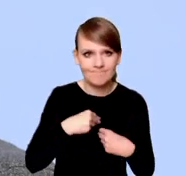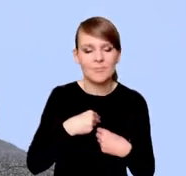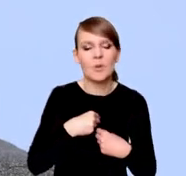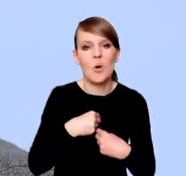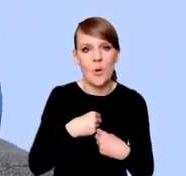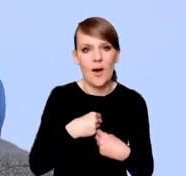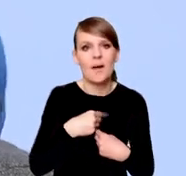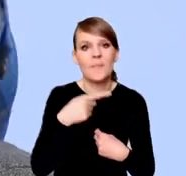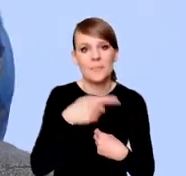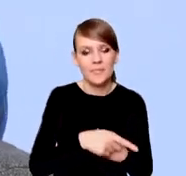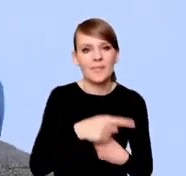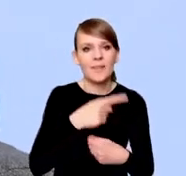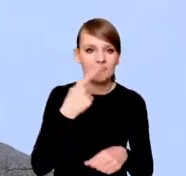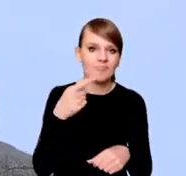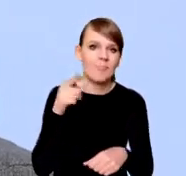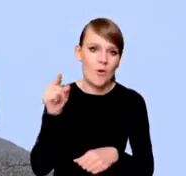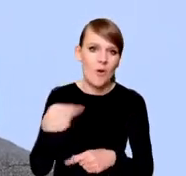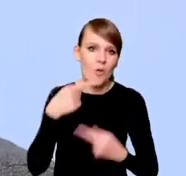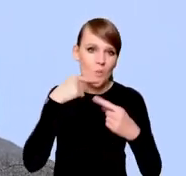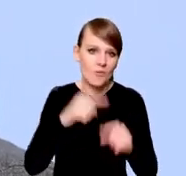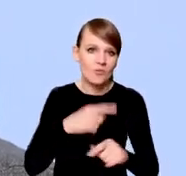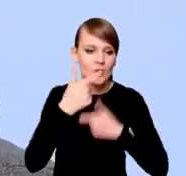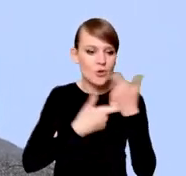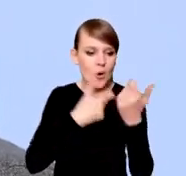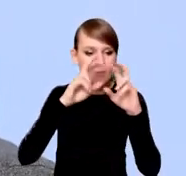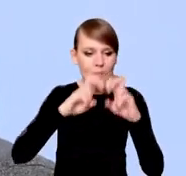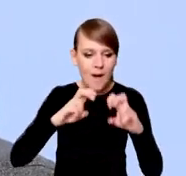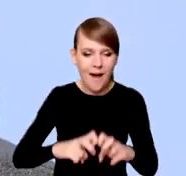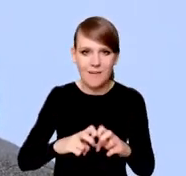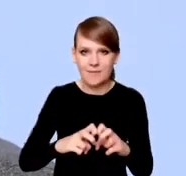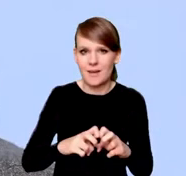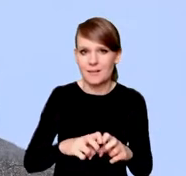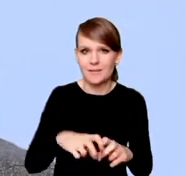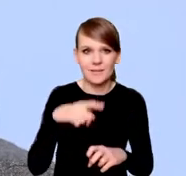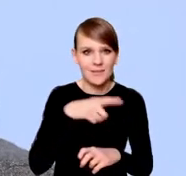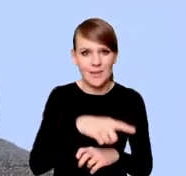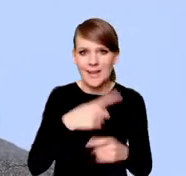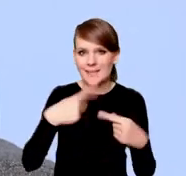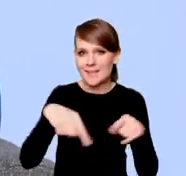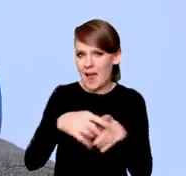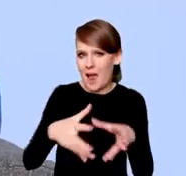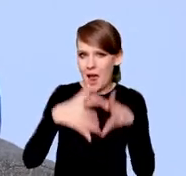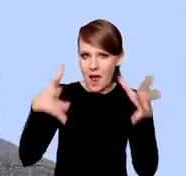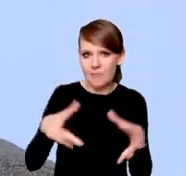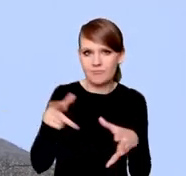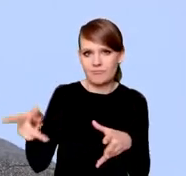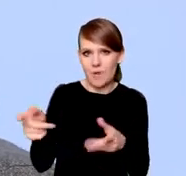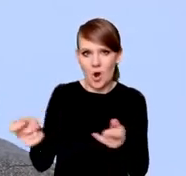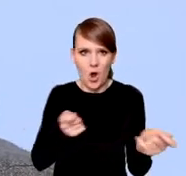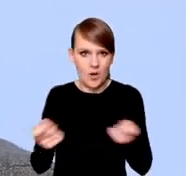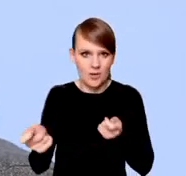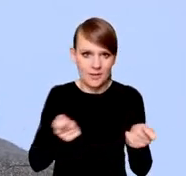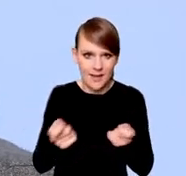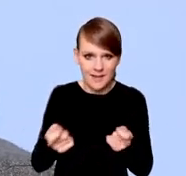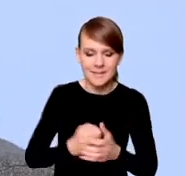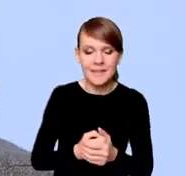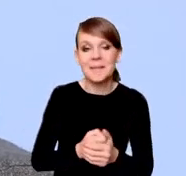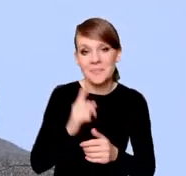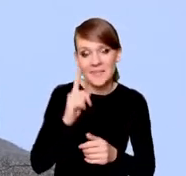tych badań i koordynowania tak dużym zespołem badawczym, ale